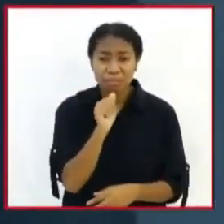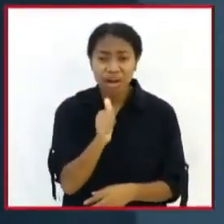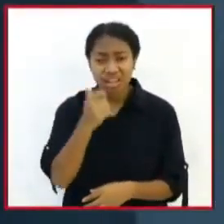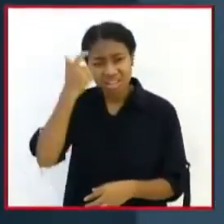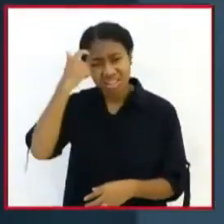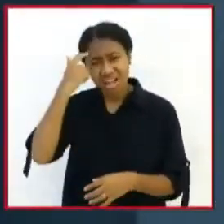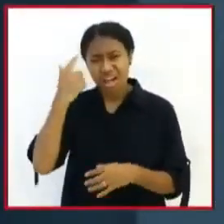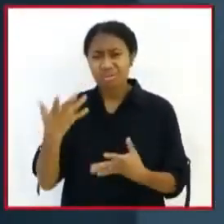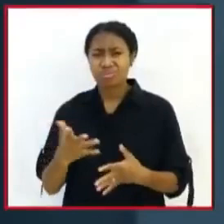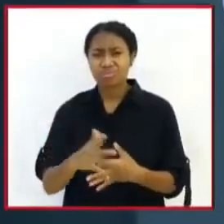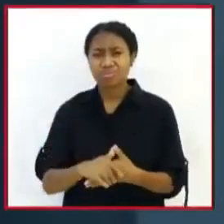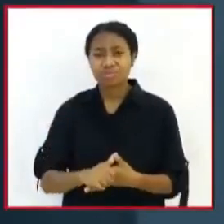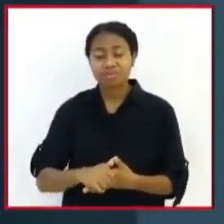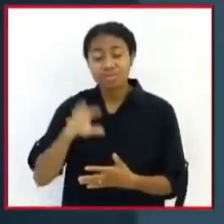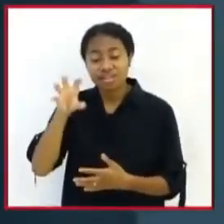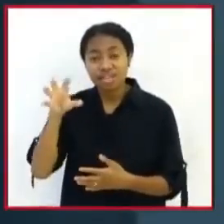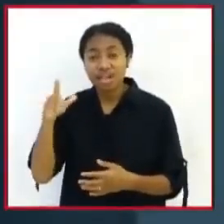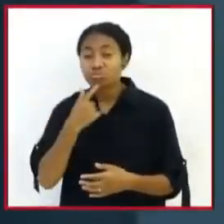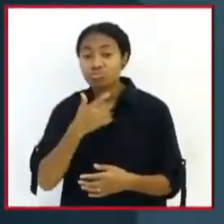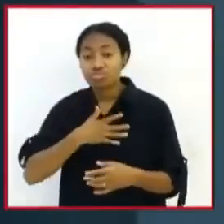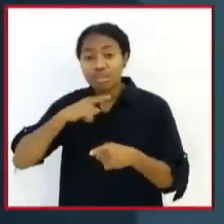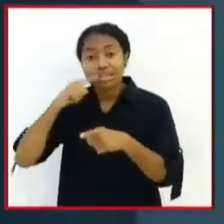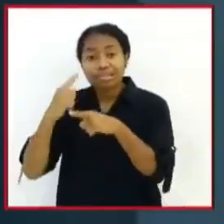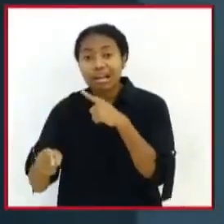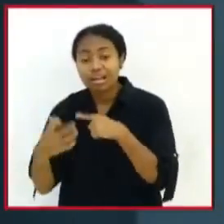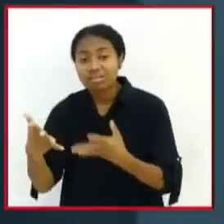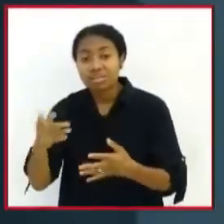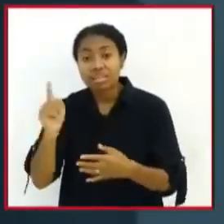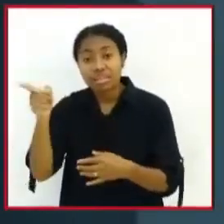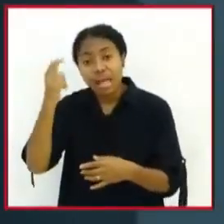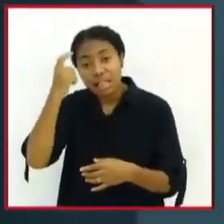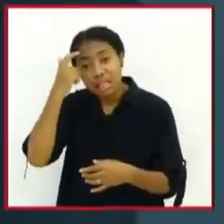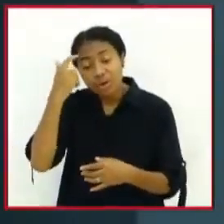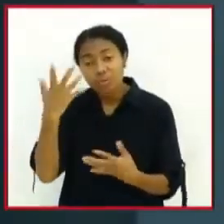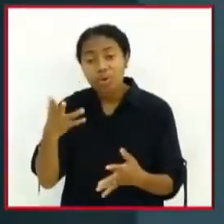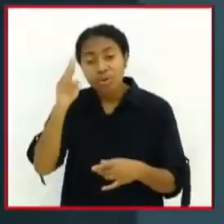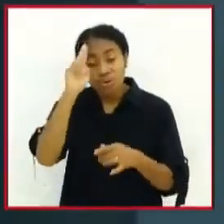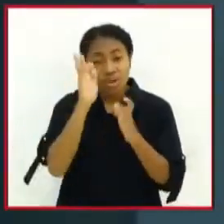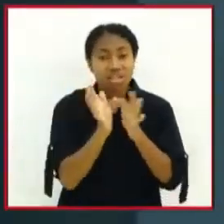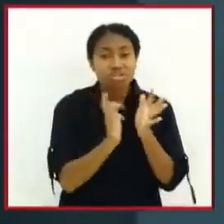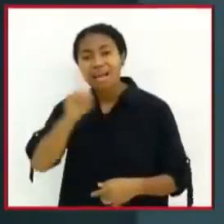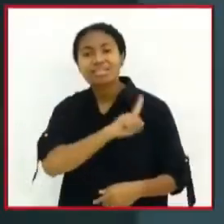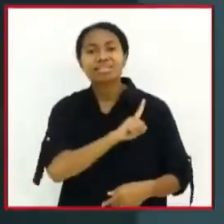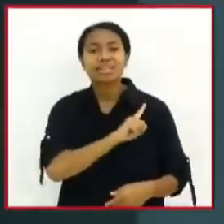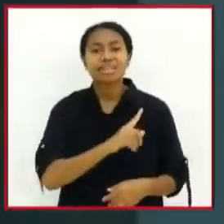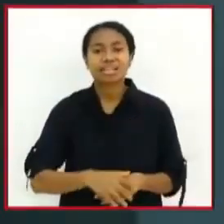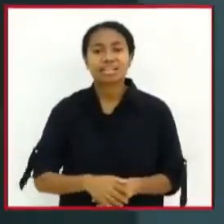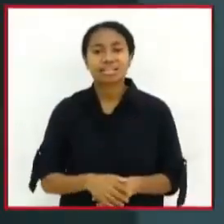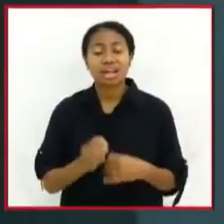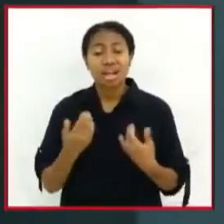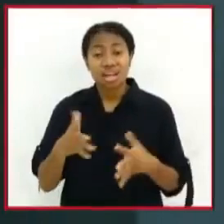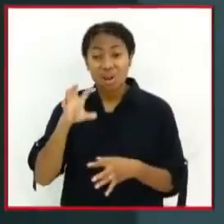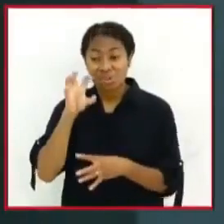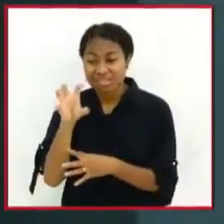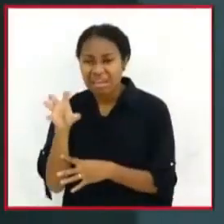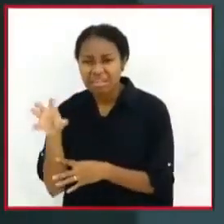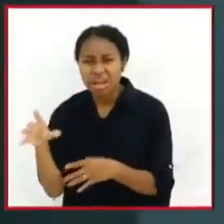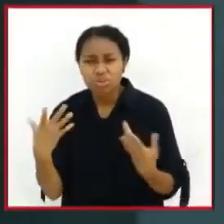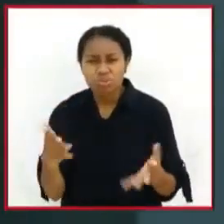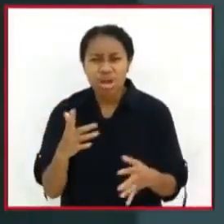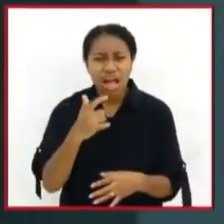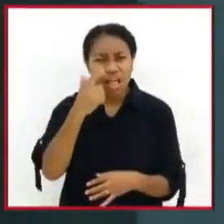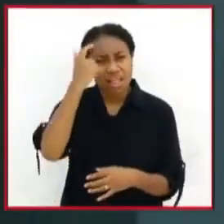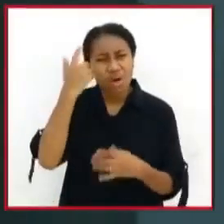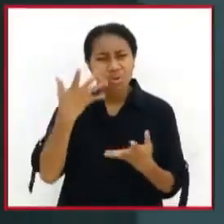Mengenal Yesus dia tahu Yesus itu adalah Allah sendiri kalau setan tahu dan